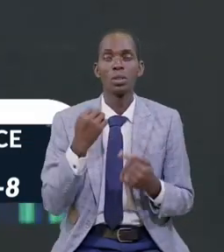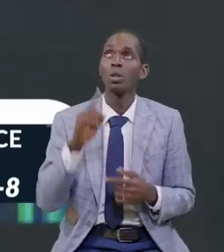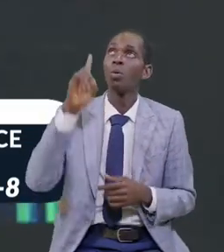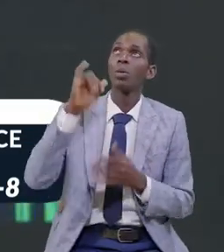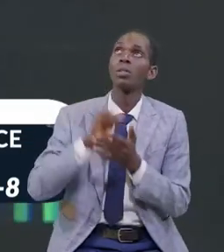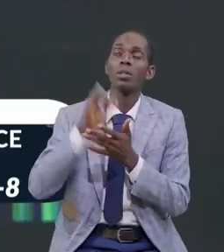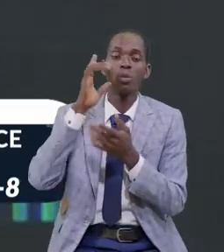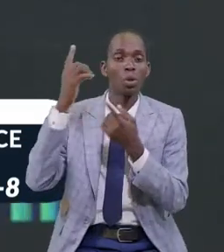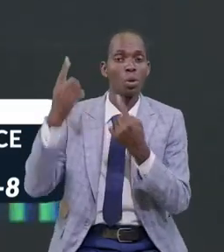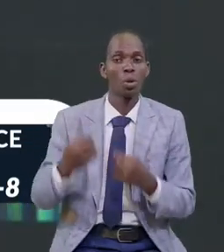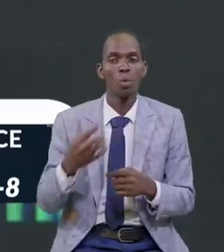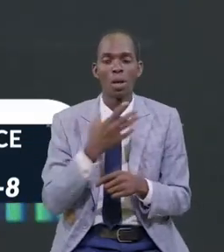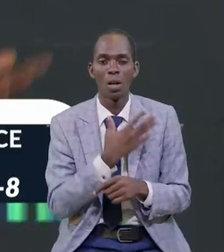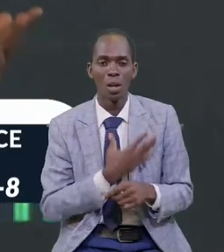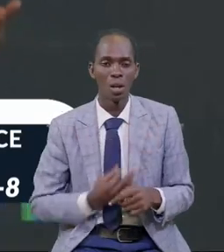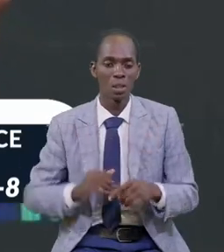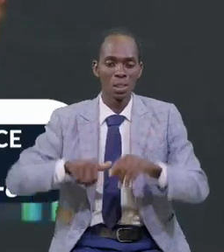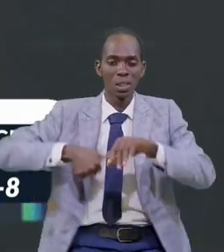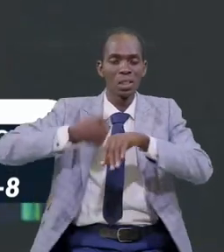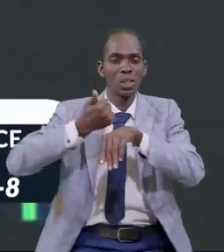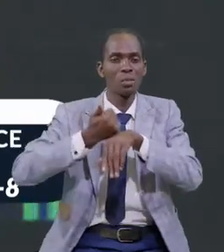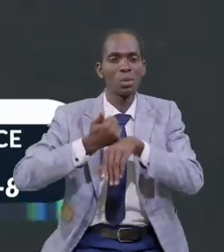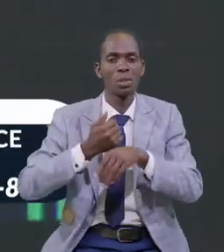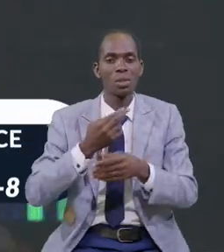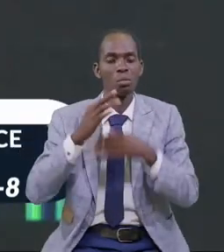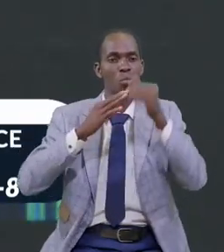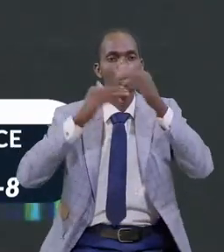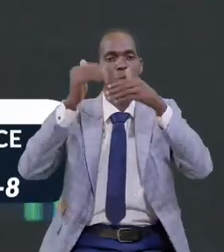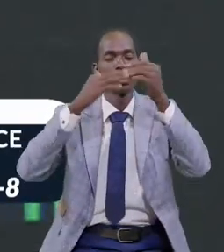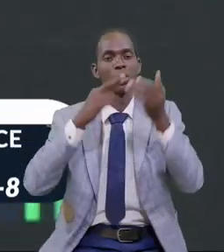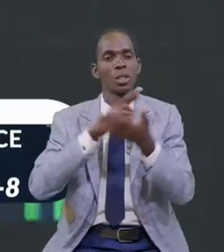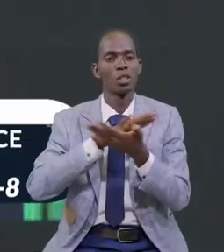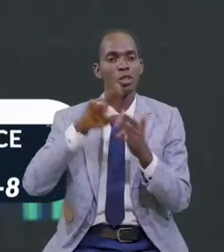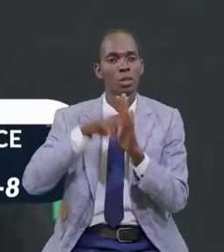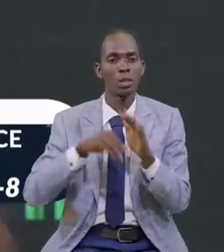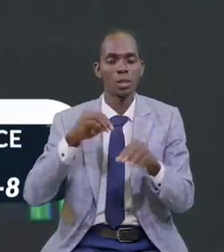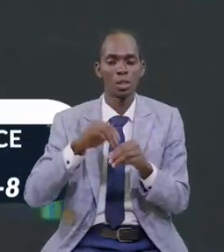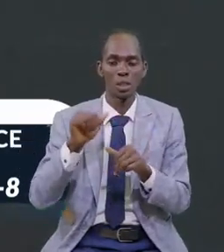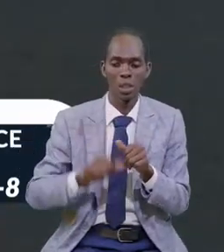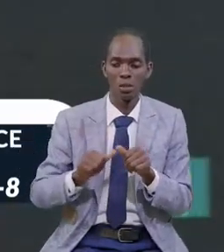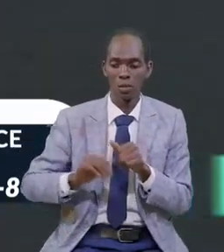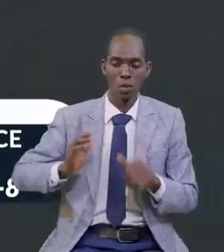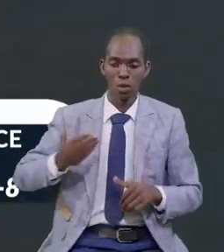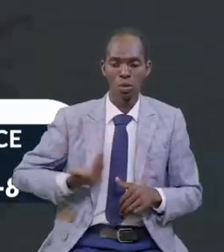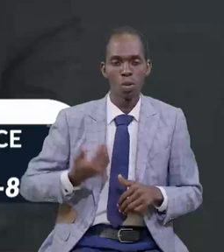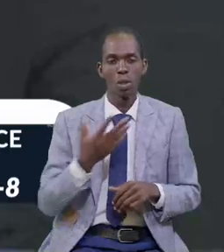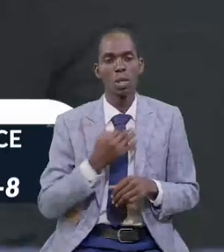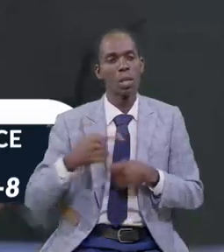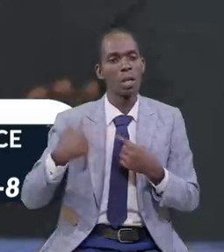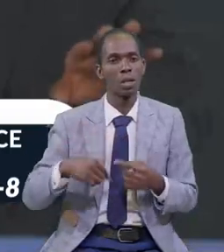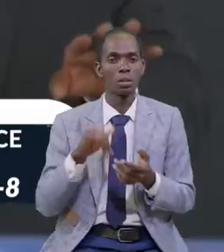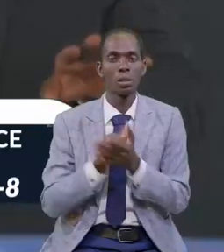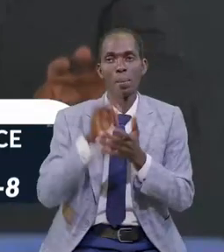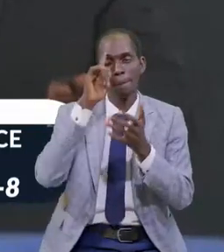venir établir la justice dans chaque âme dans chaque cœur qui croit en lui